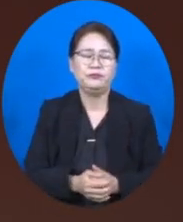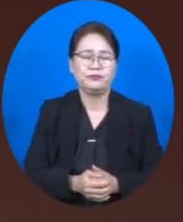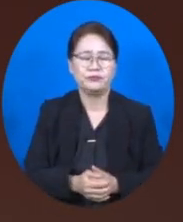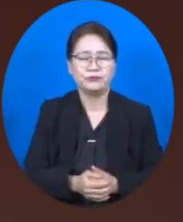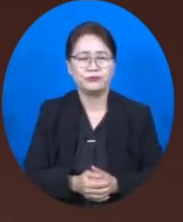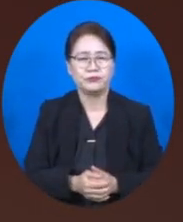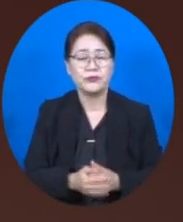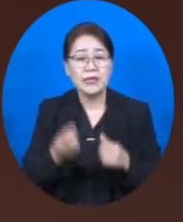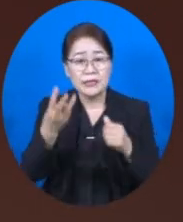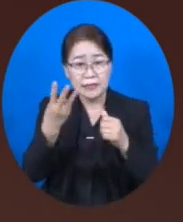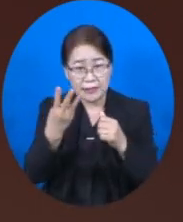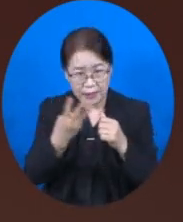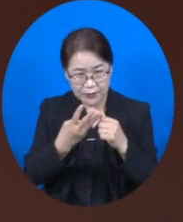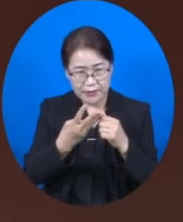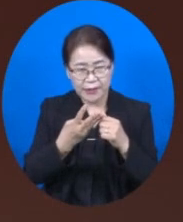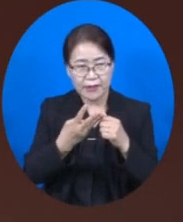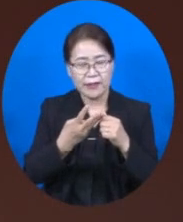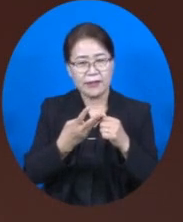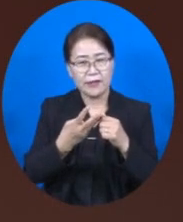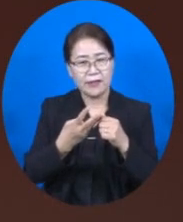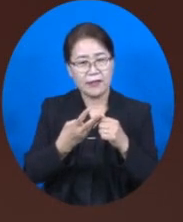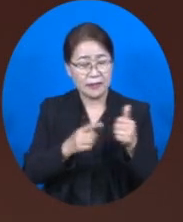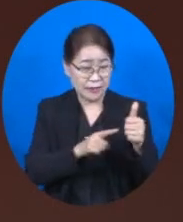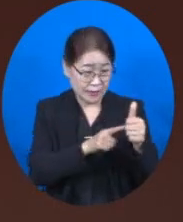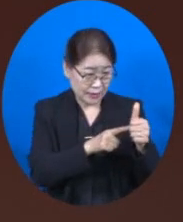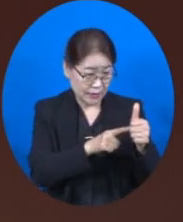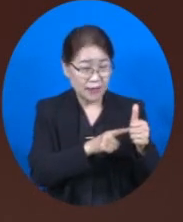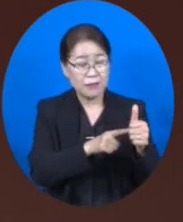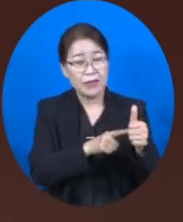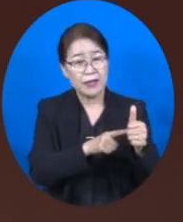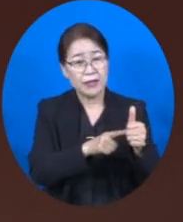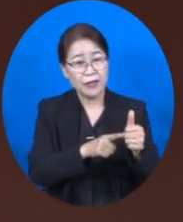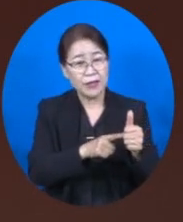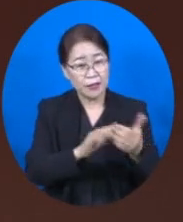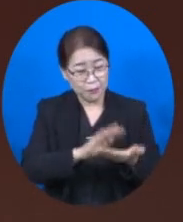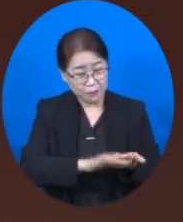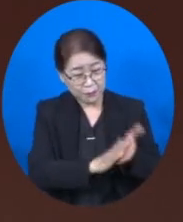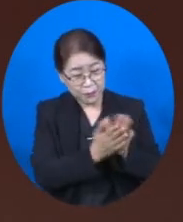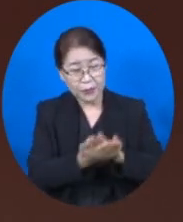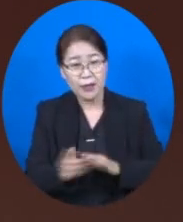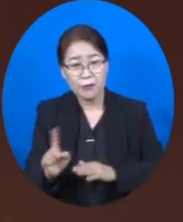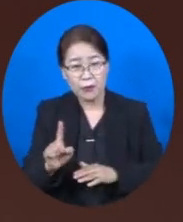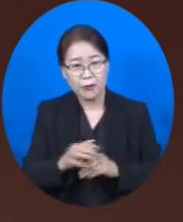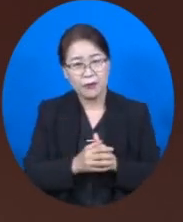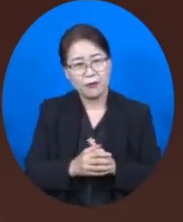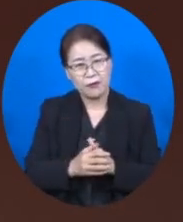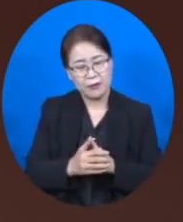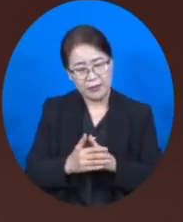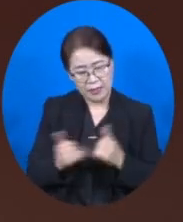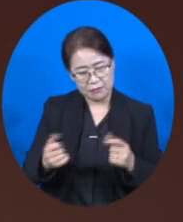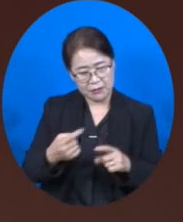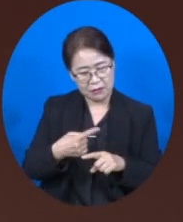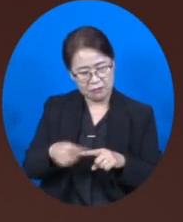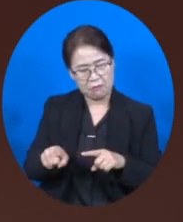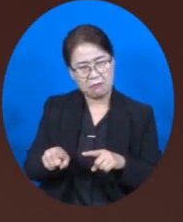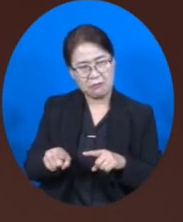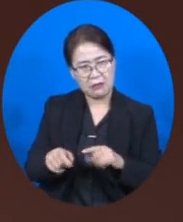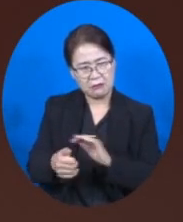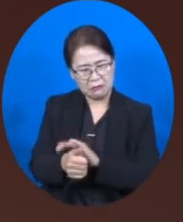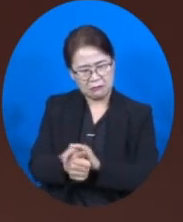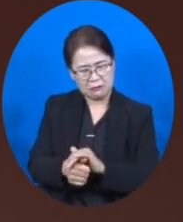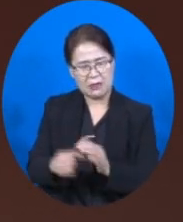자 세 번째입니다 삭개오 일어난 세 번째 변화는 사람들의 평가에 흔들리지